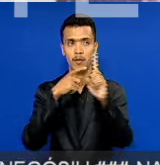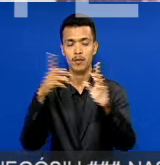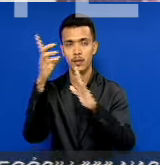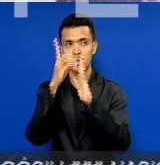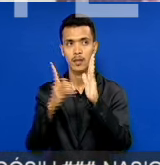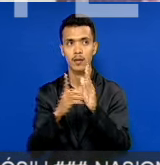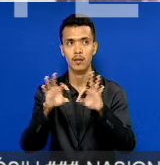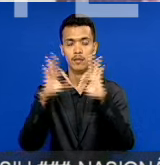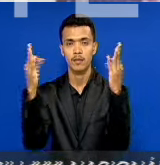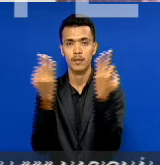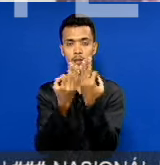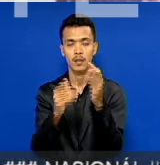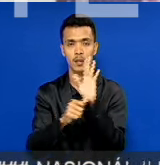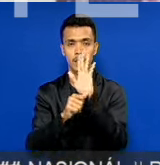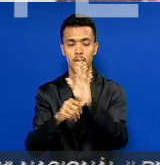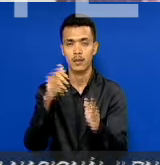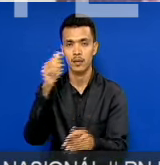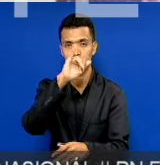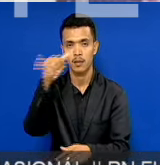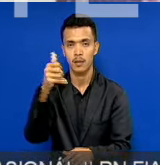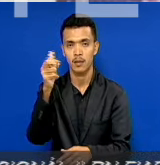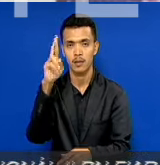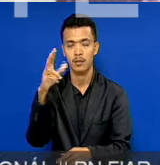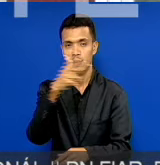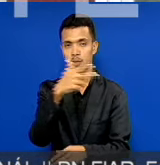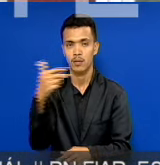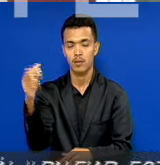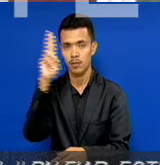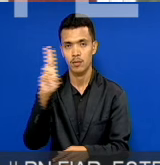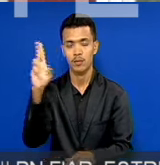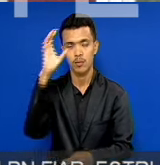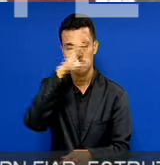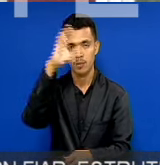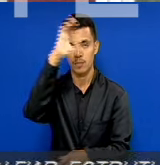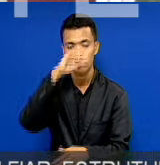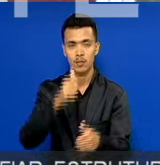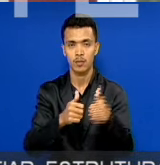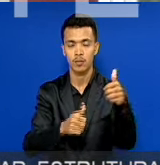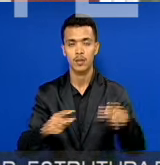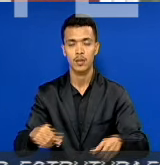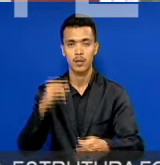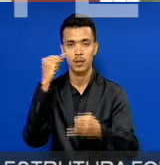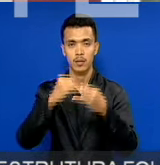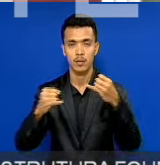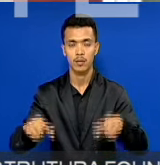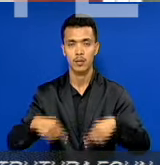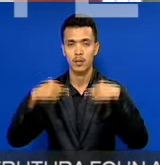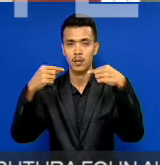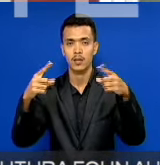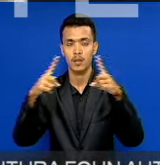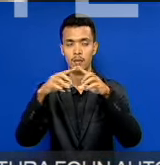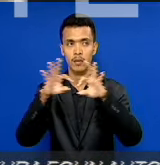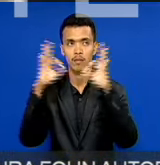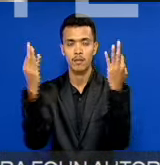nebe familia presenta Azar Indonesia usa ho dibuka tuir no ikus reintegra ba familia sira iha